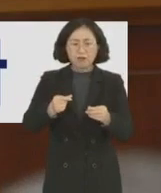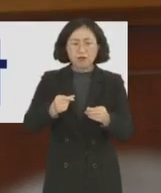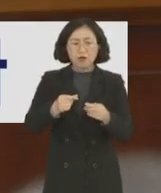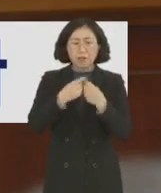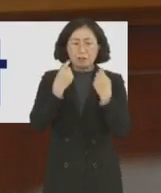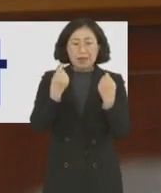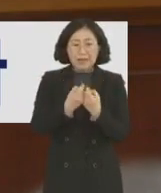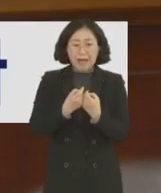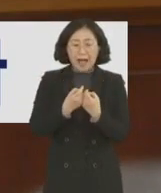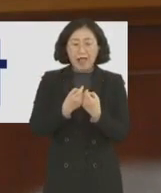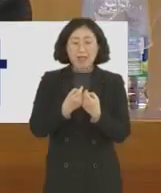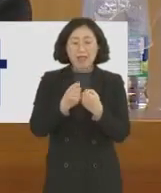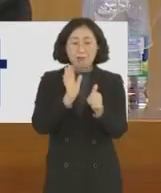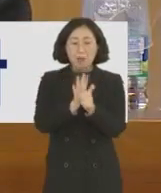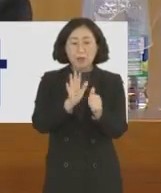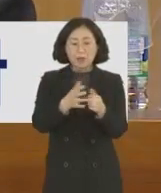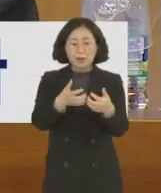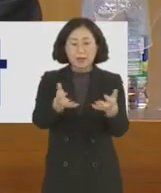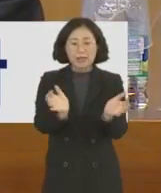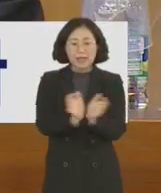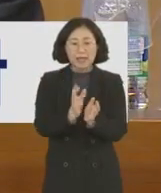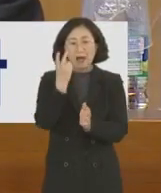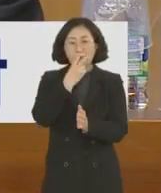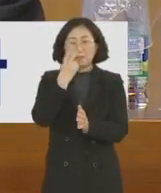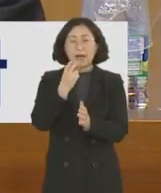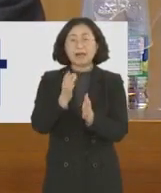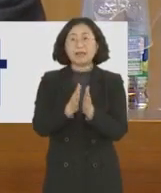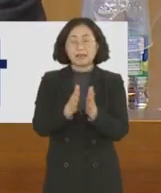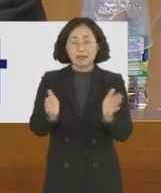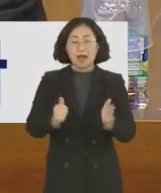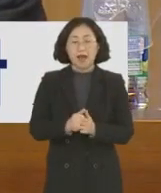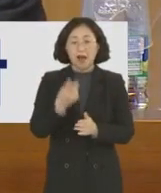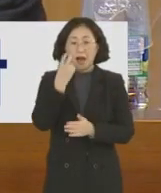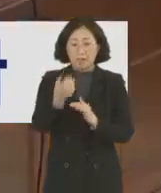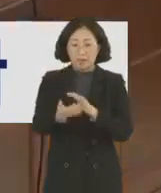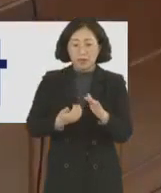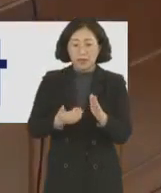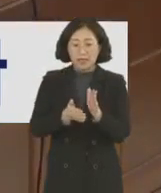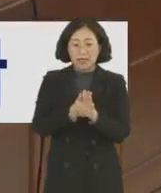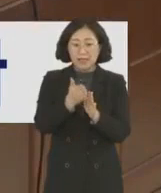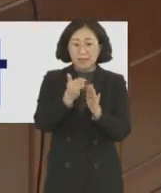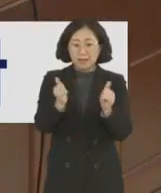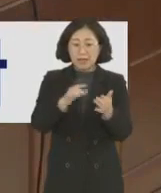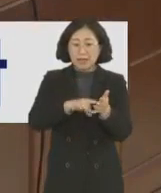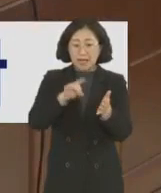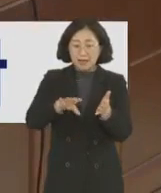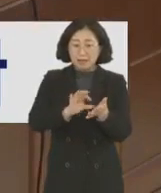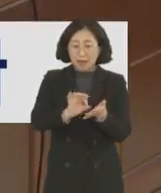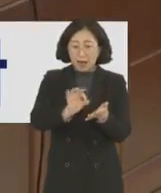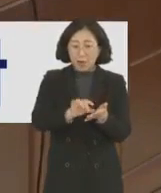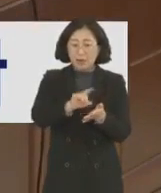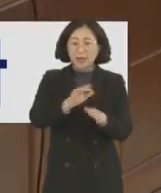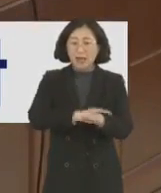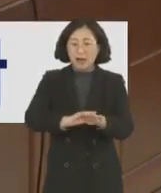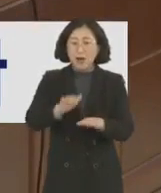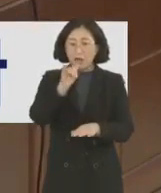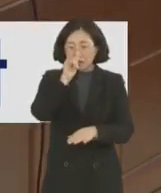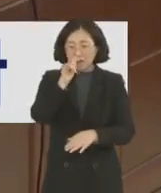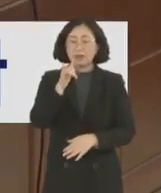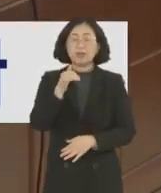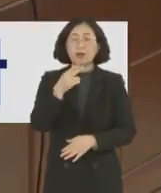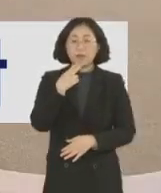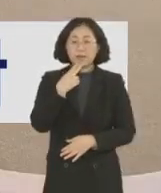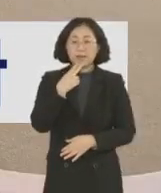민간단체 보조금 사업에 대한 감사의 나설 예정이라며 감사 전에 시민 세금이 투입된 사업비가 적절하게 사용됐는지